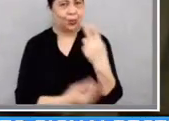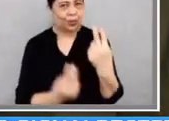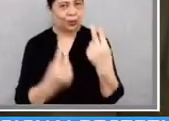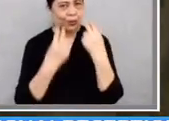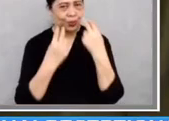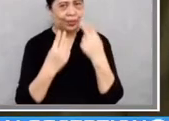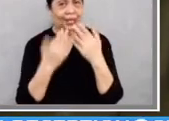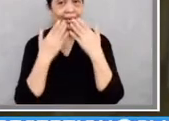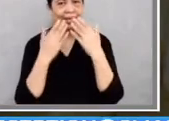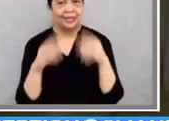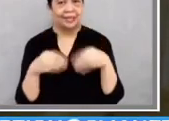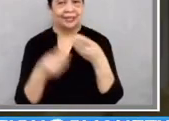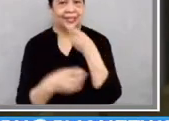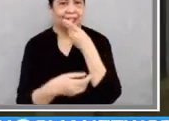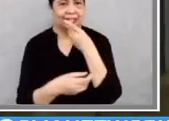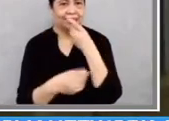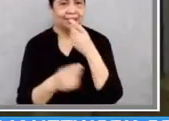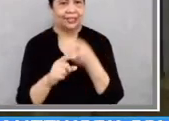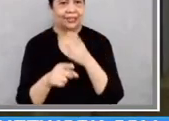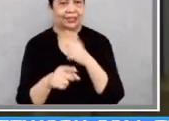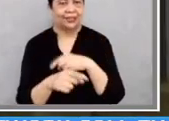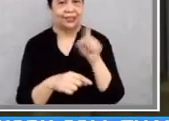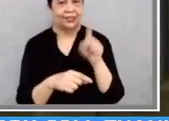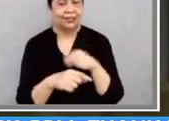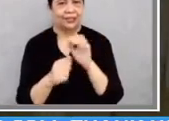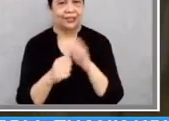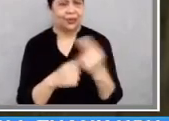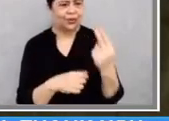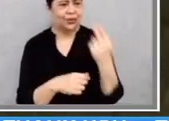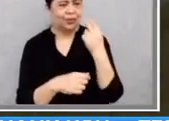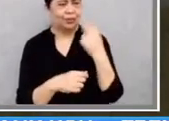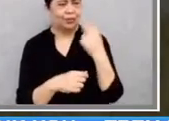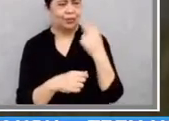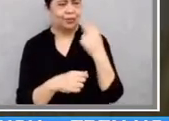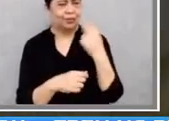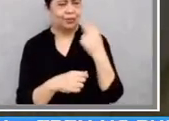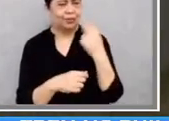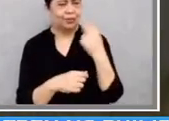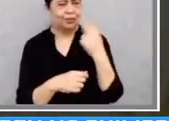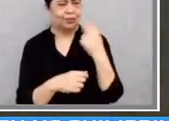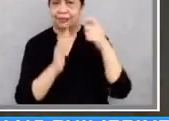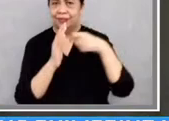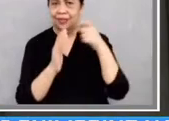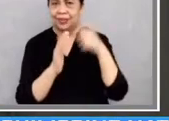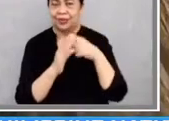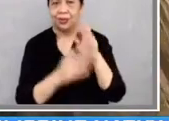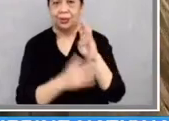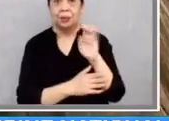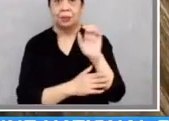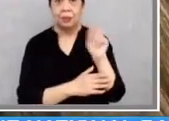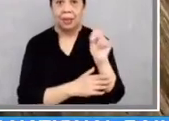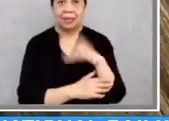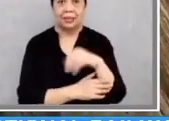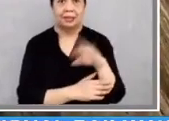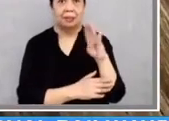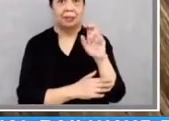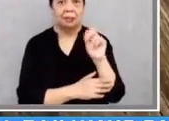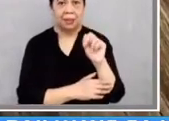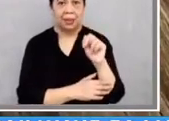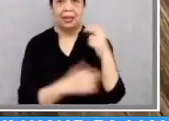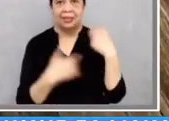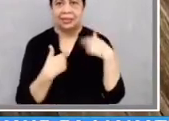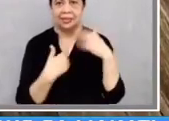Dinner. Hango yan sa kanilang The Way You Look At Me music video kung saan ang Ben and Ben ang kumanta. Present din sa event